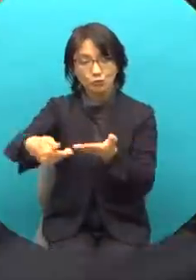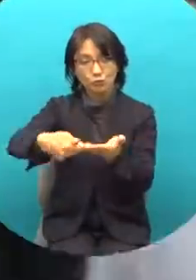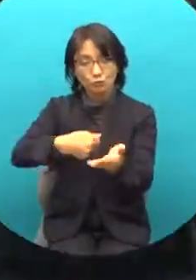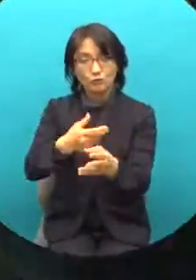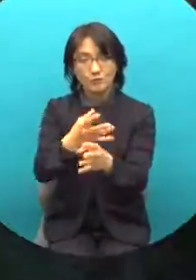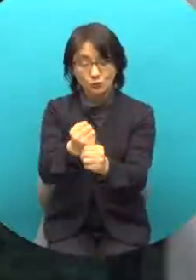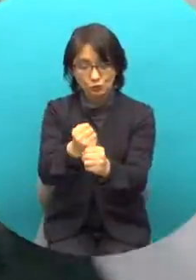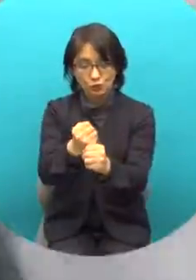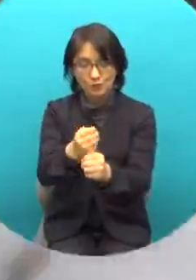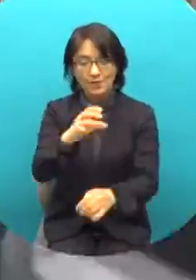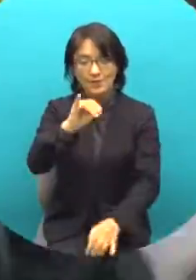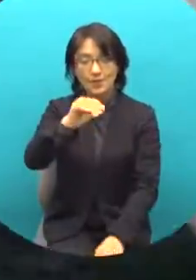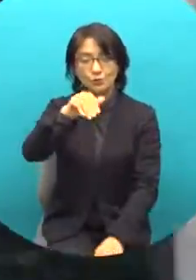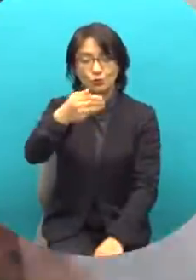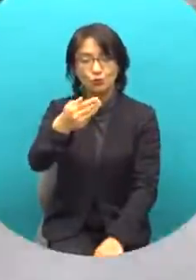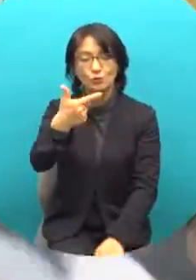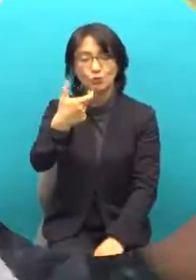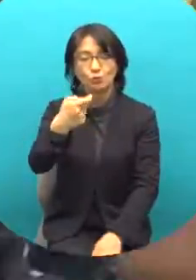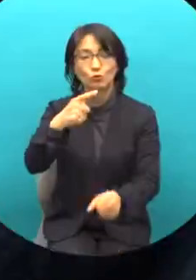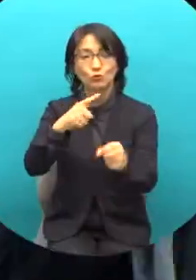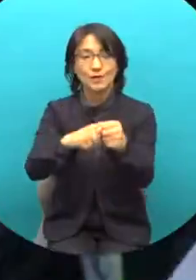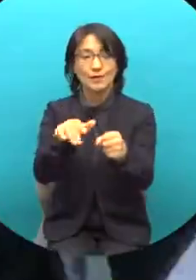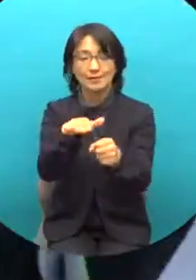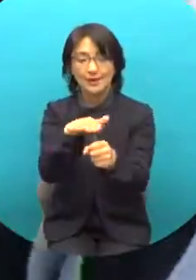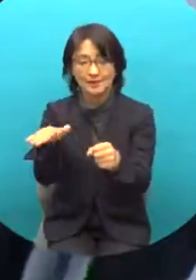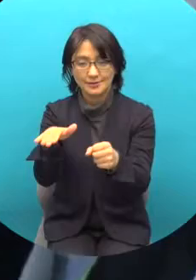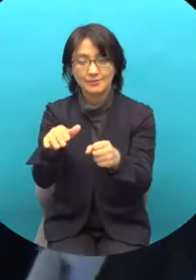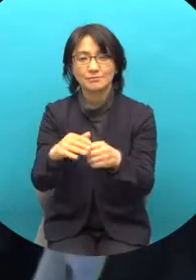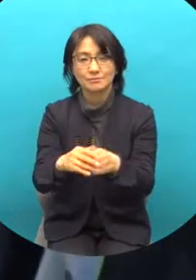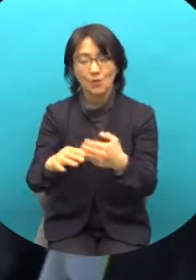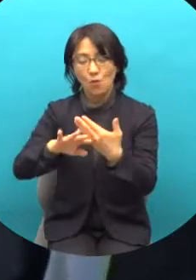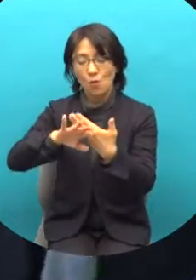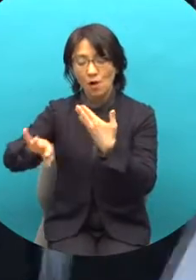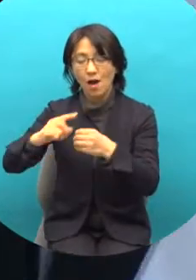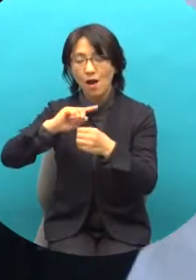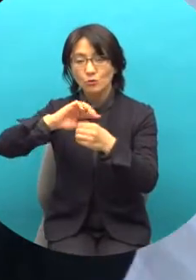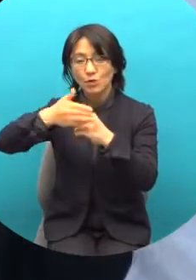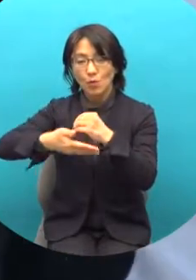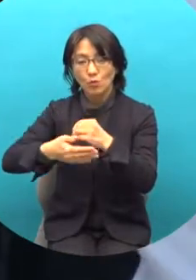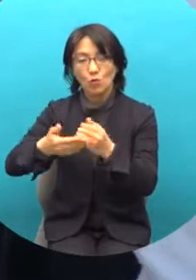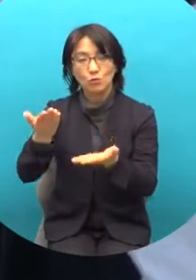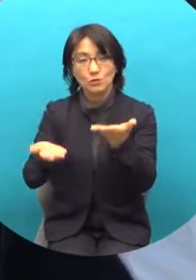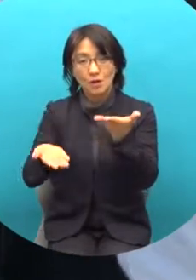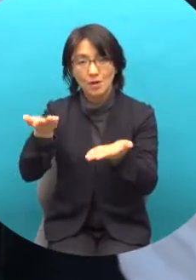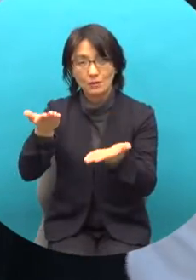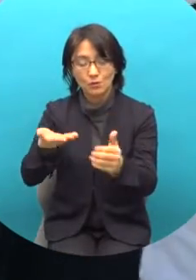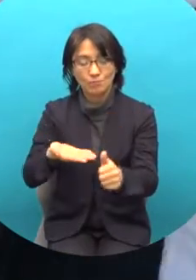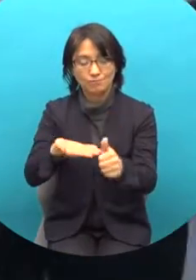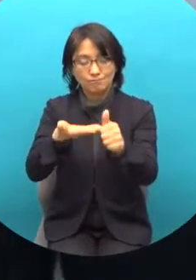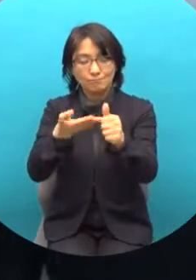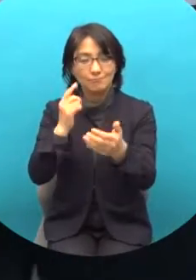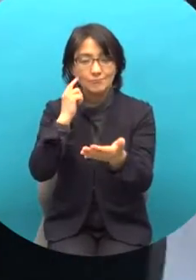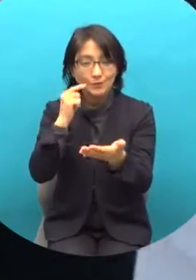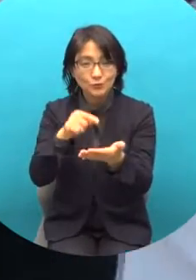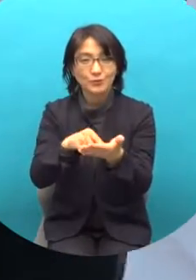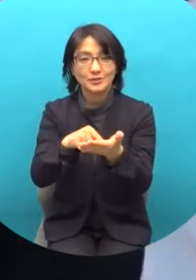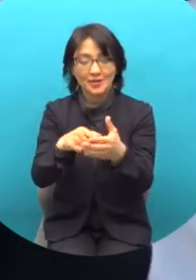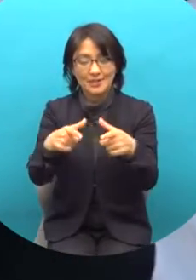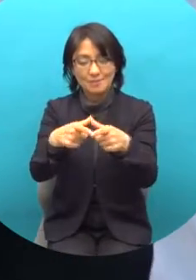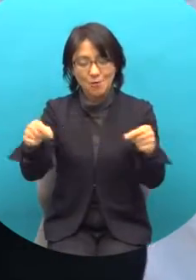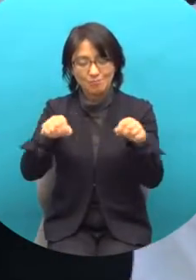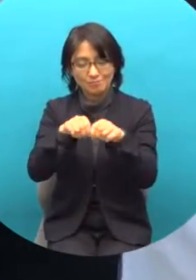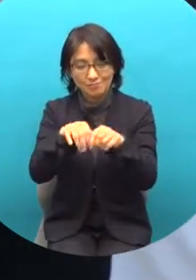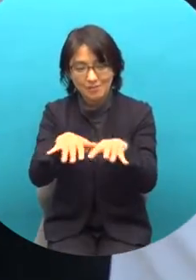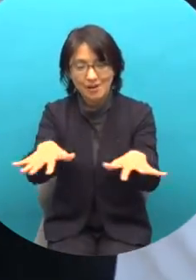めたのは1960年代で、比較的栽培しやすいことから国内でも生産が盛んになり